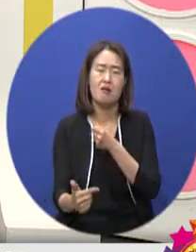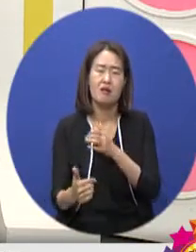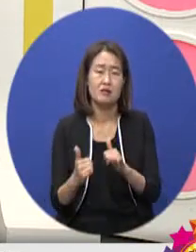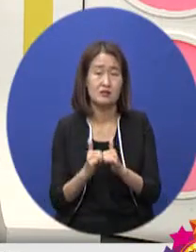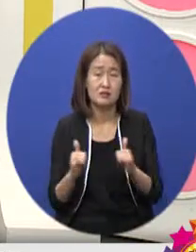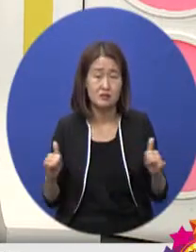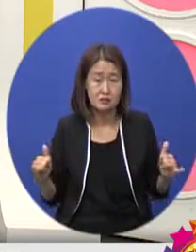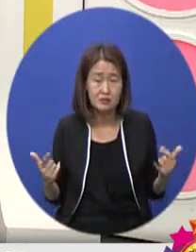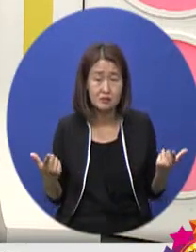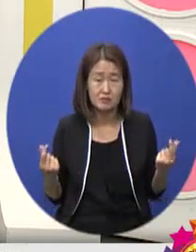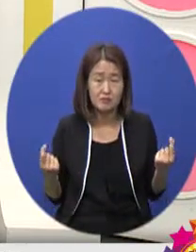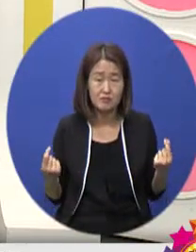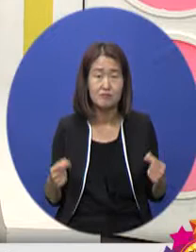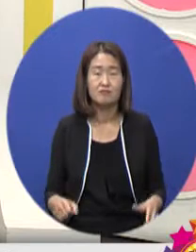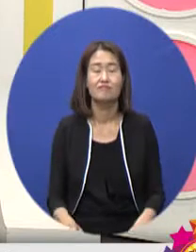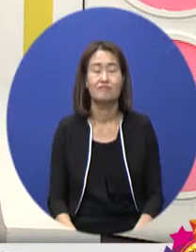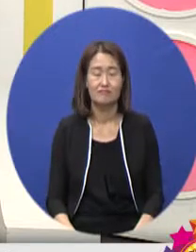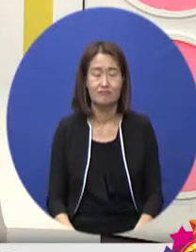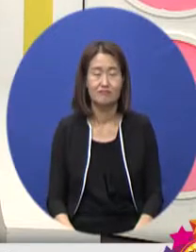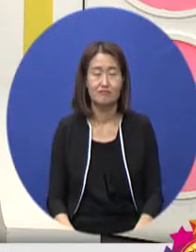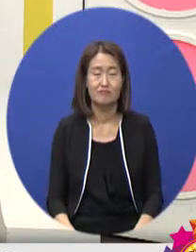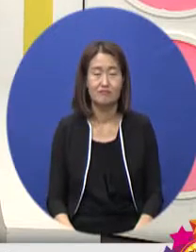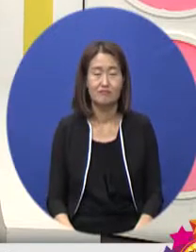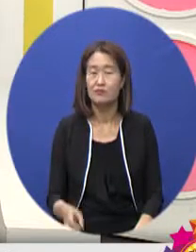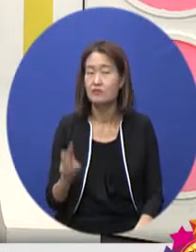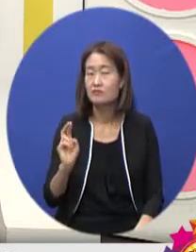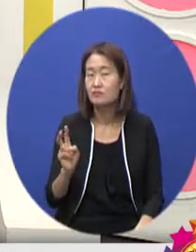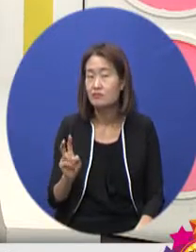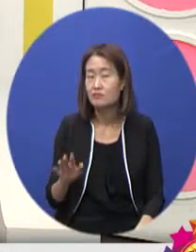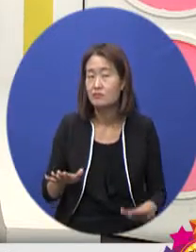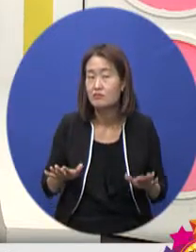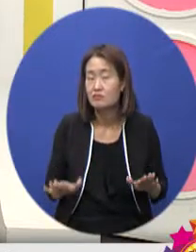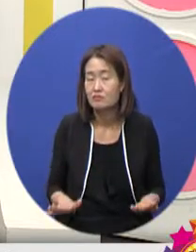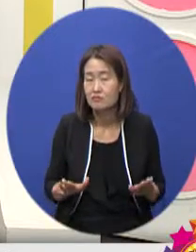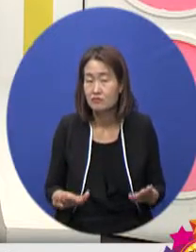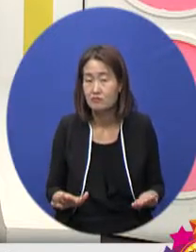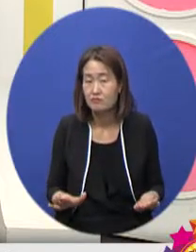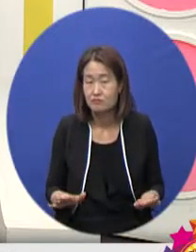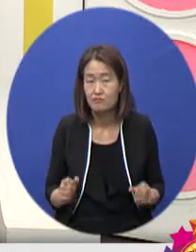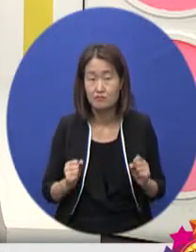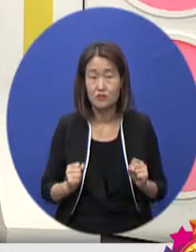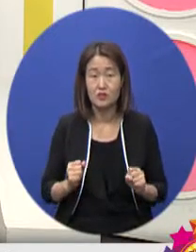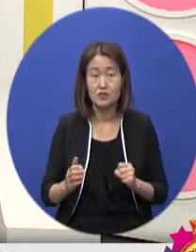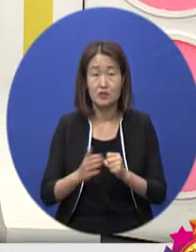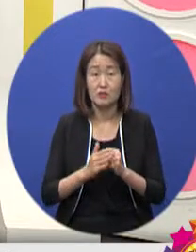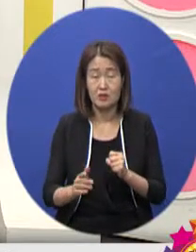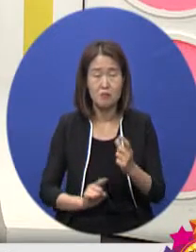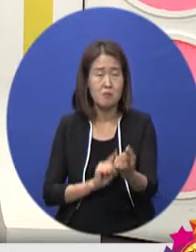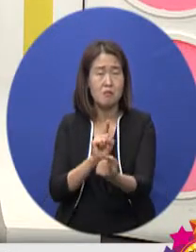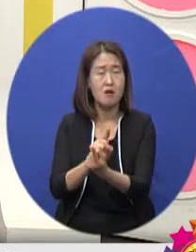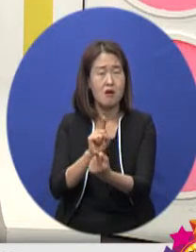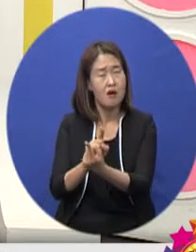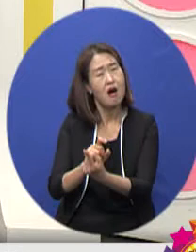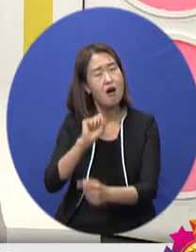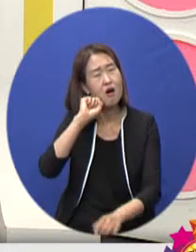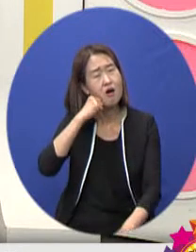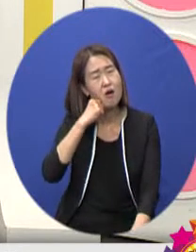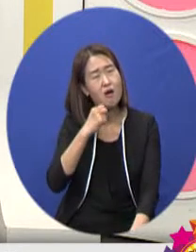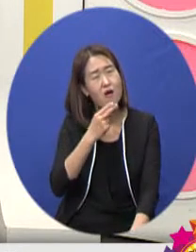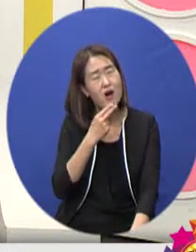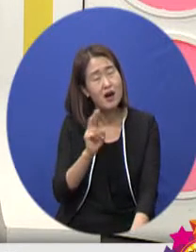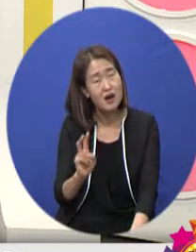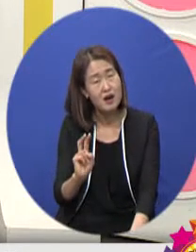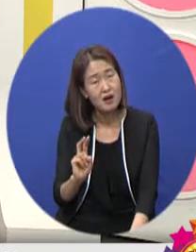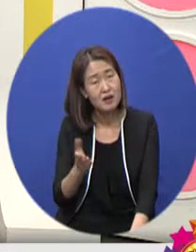그렇죠. 목사님 생각이. 네, 아마 또 지금 거기에 계시다고 하니까 이렇게 만나 뵙는 건 좀 어렵지 않으실 텐데.